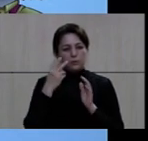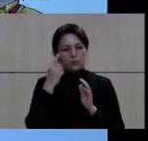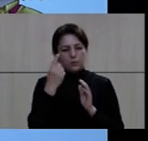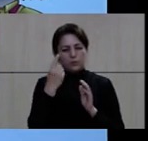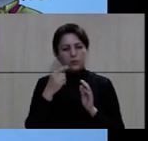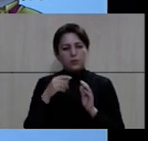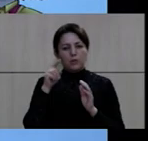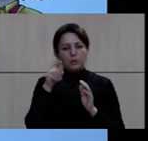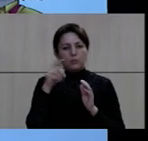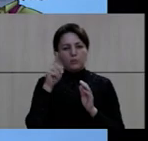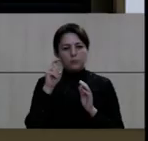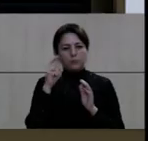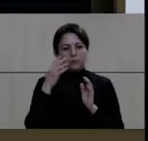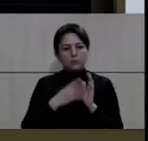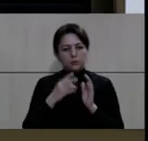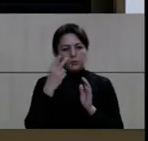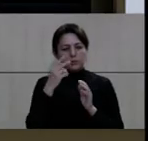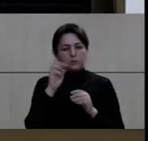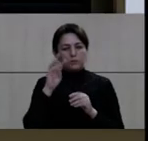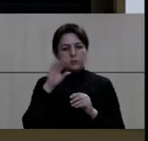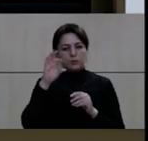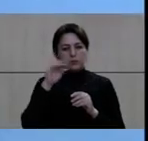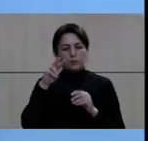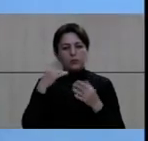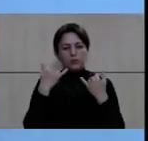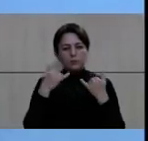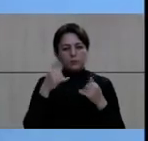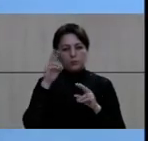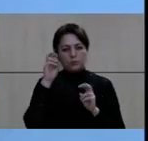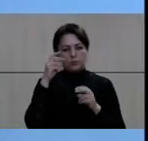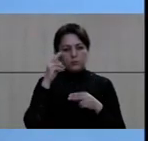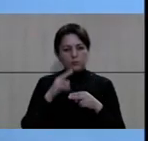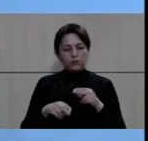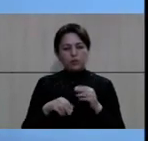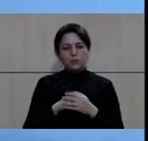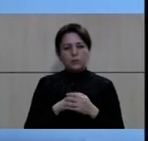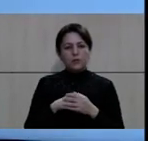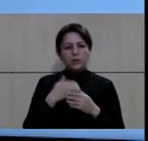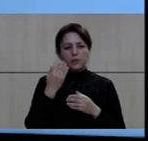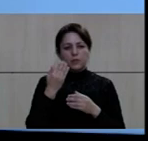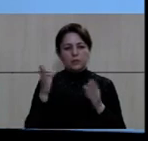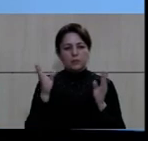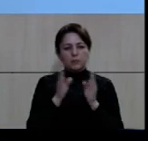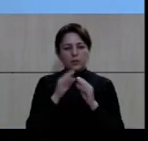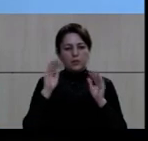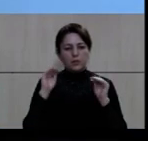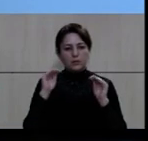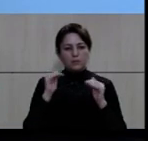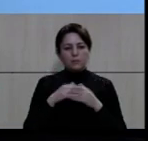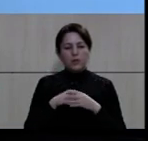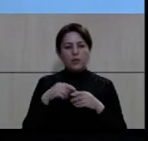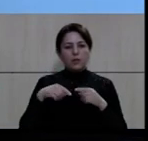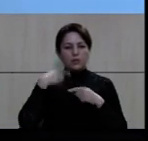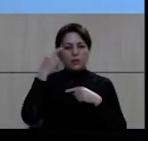1192-ші мысаллар. Шындай қылып, Бүгінгі мавзуымыз өзінің қойасы кетті. Сізлер білен қайырлашаман.